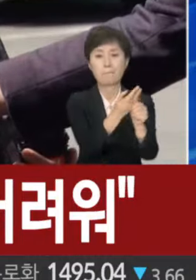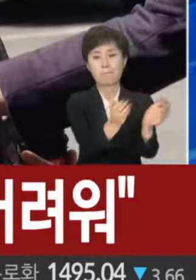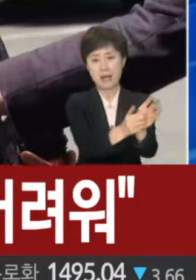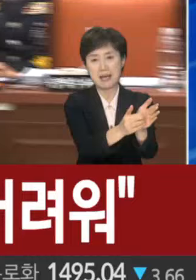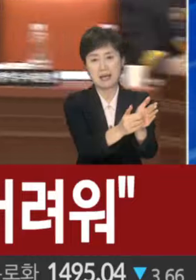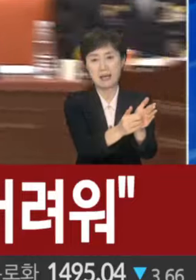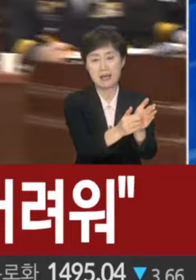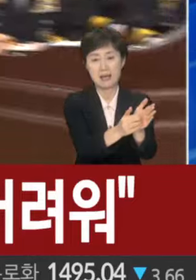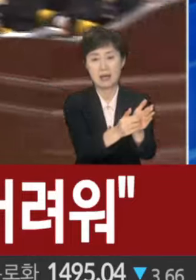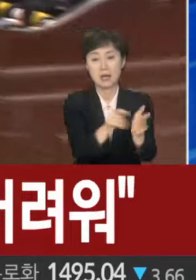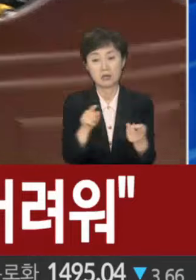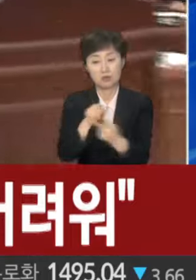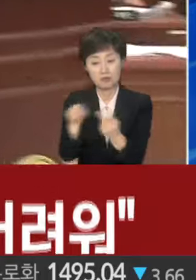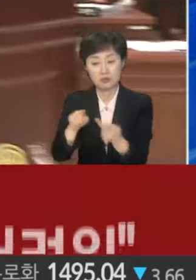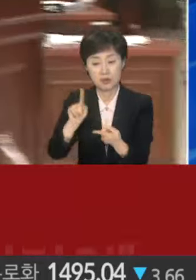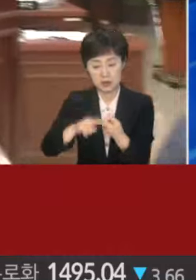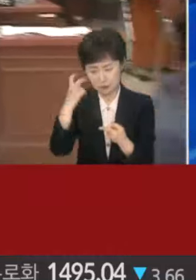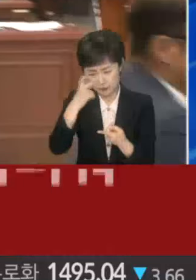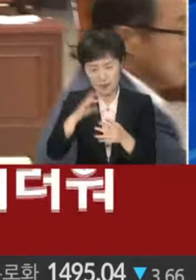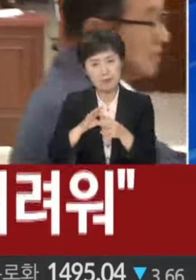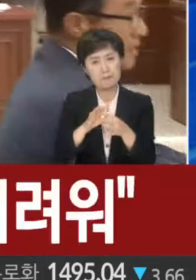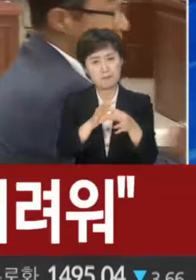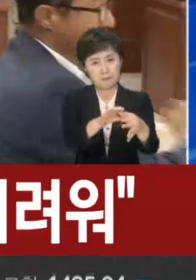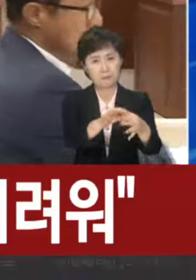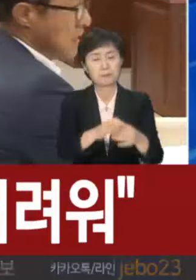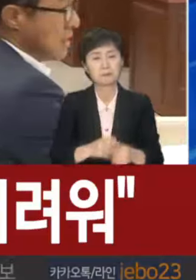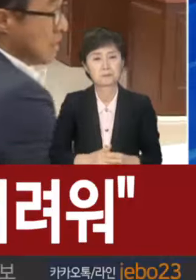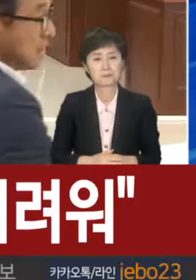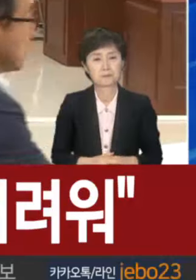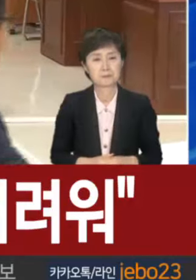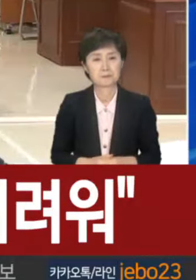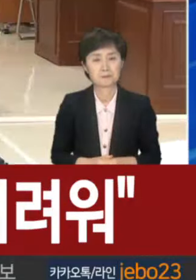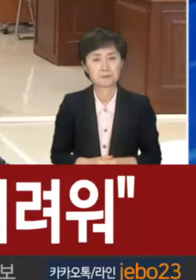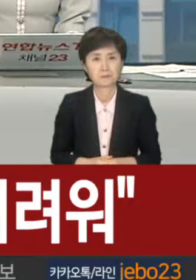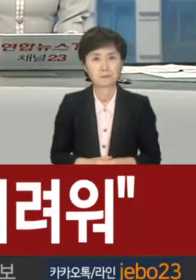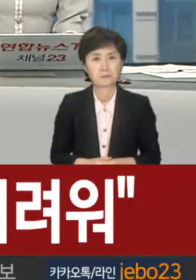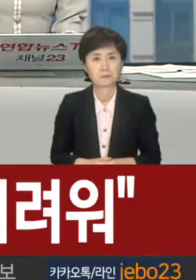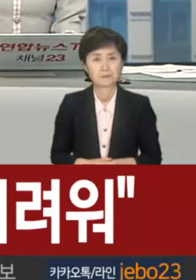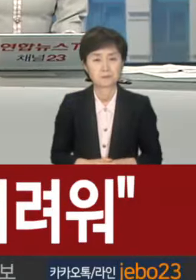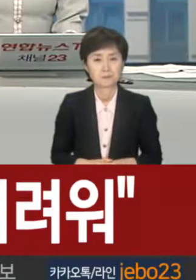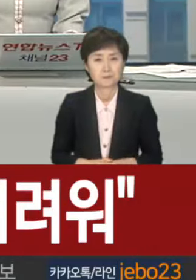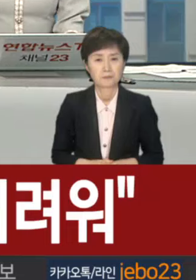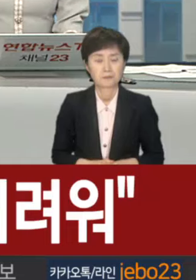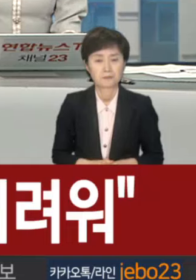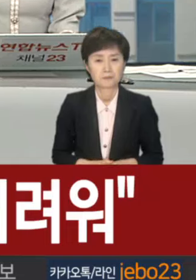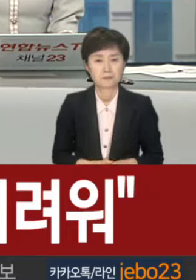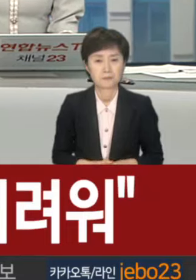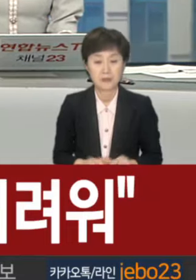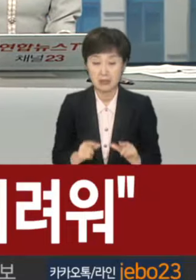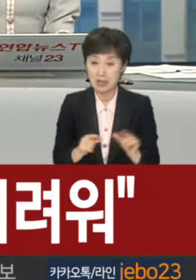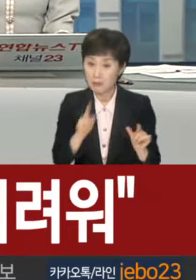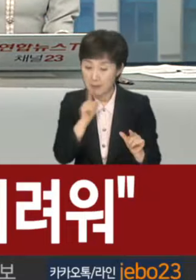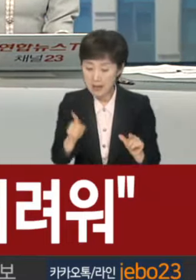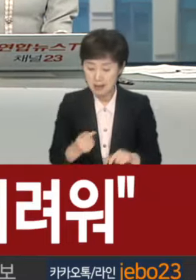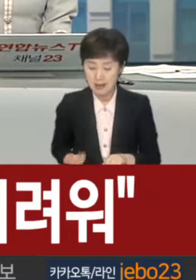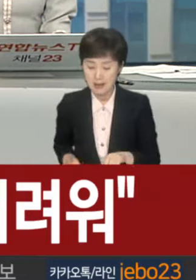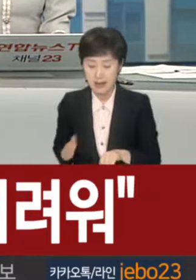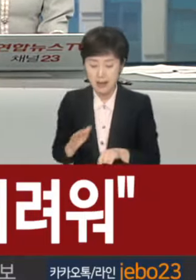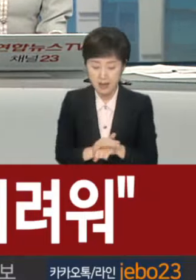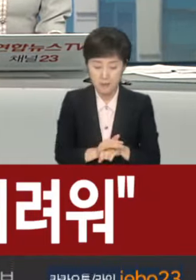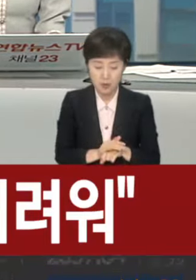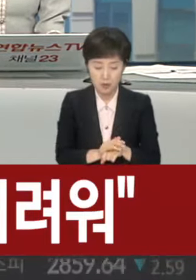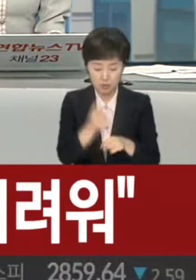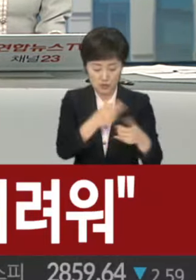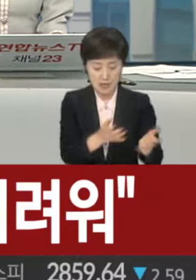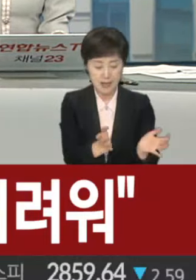때문에 예. 그 부분에 대한 수사는 좀 구체적으로 진행될 거라는 생각이 듭니다. 그렇군요. 사실 그 일각에서는요. 해병대 수사단이 국방부에 보고를